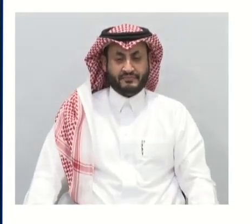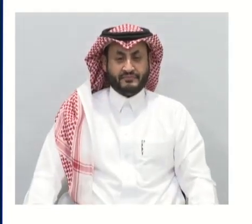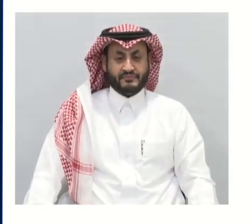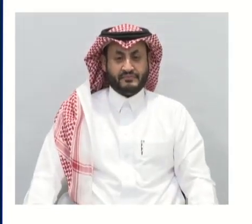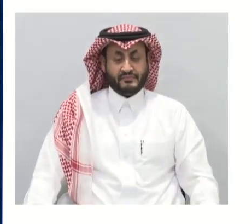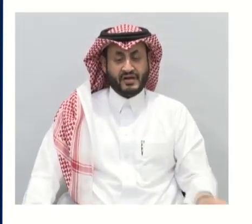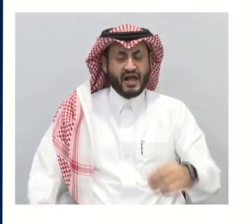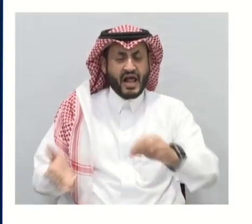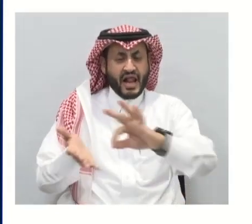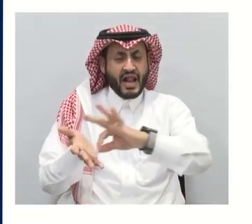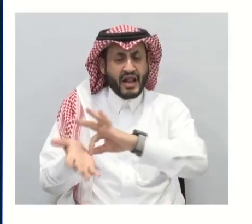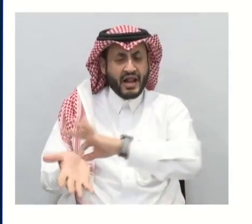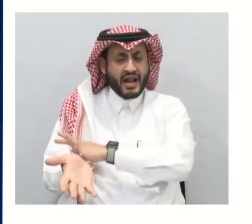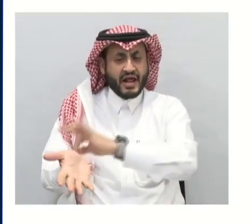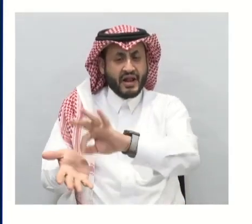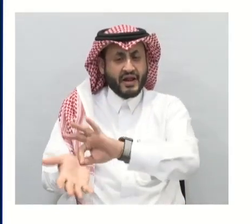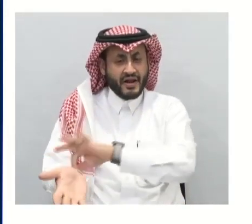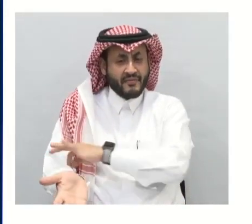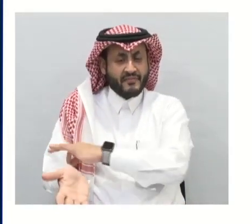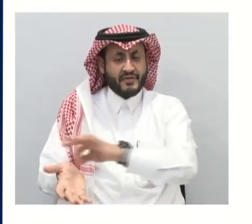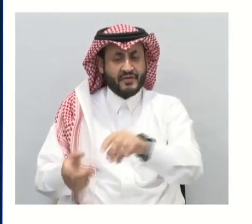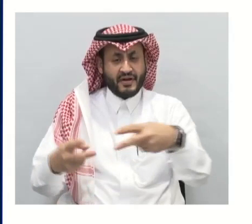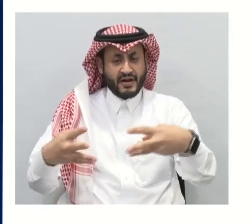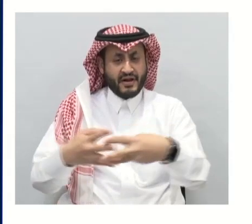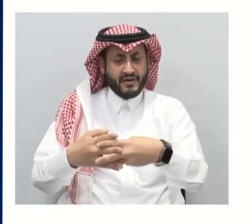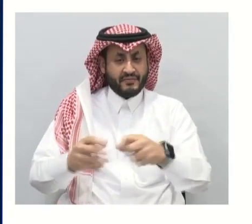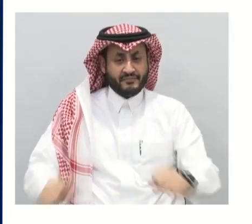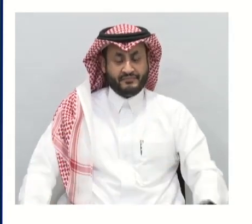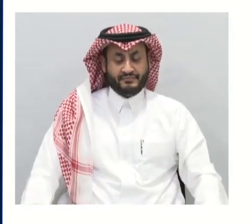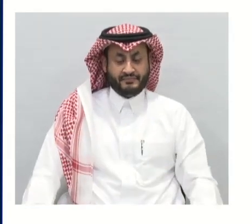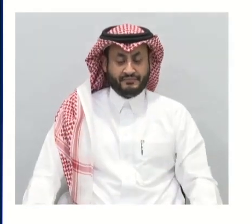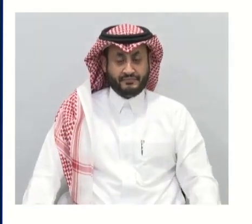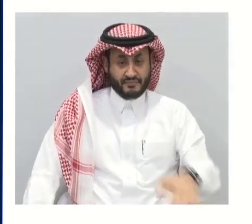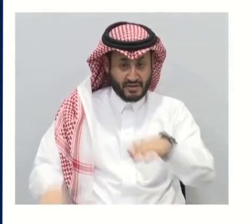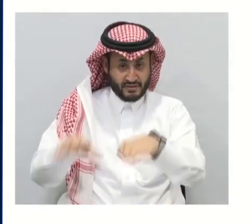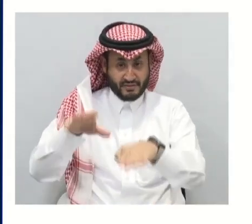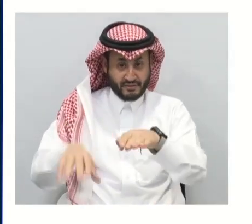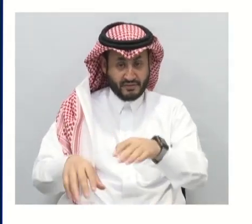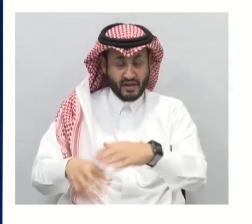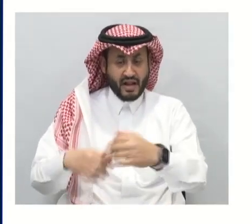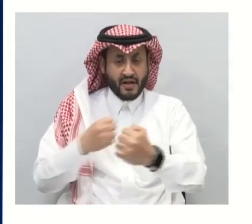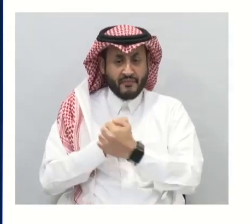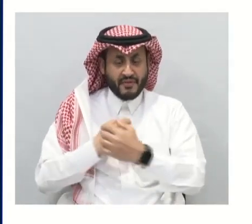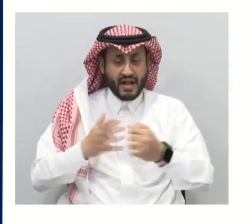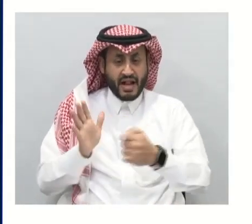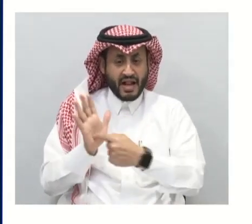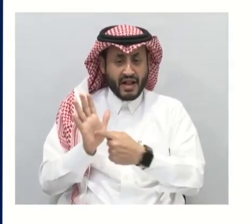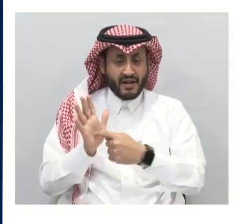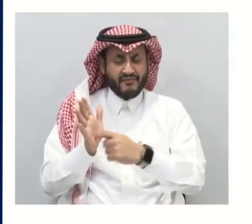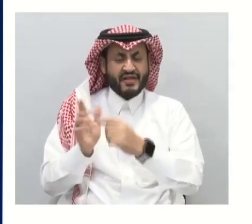كيف ينتقل السيال العصبي عبر الشق التشابكي المقارنه بين الجهاز العصبي المركزي والجهاز